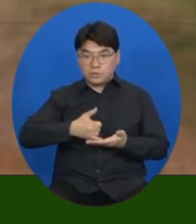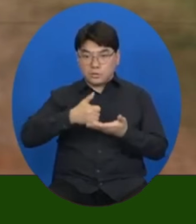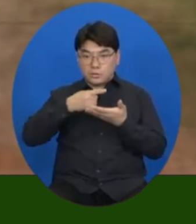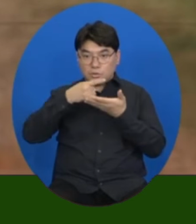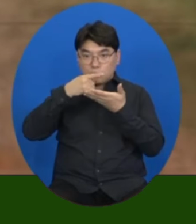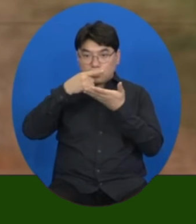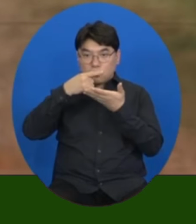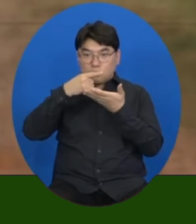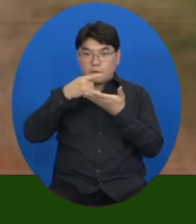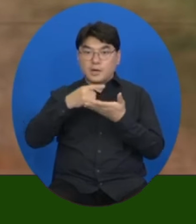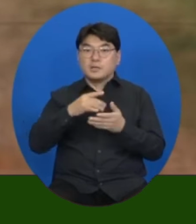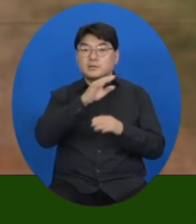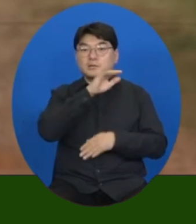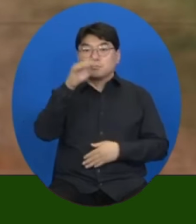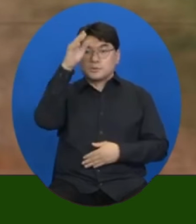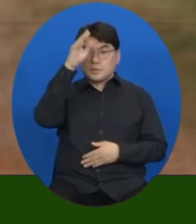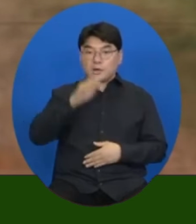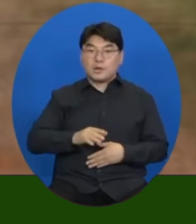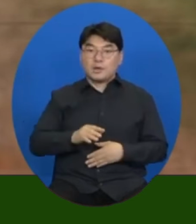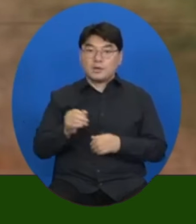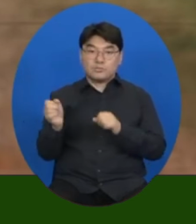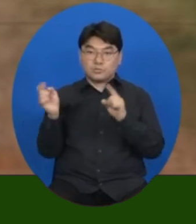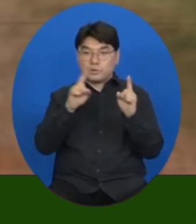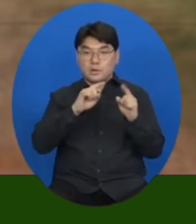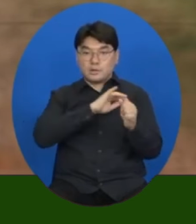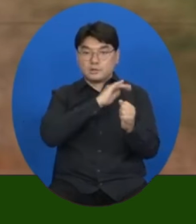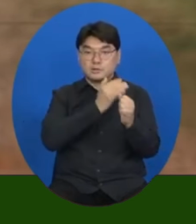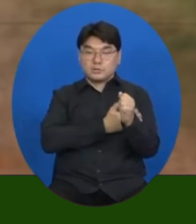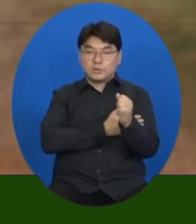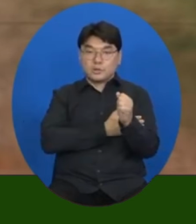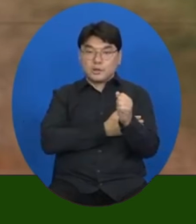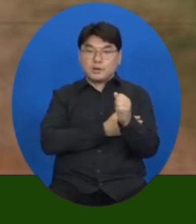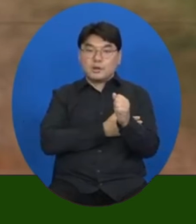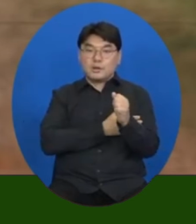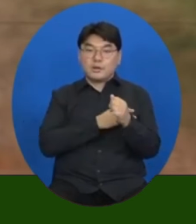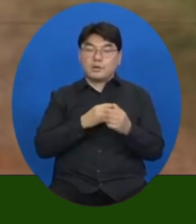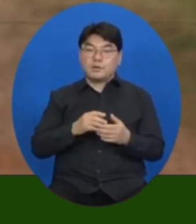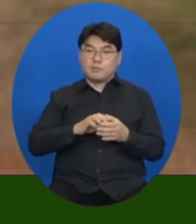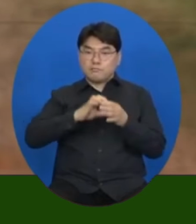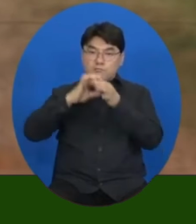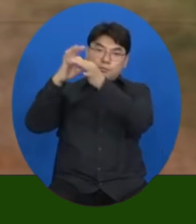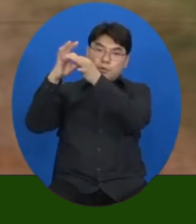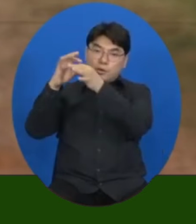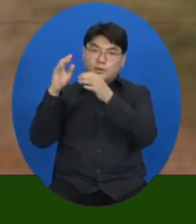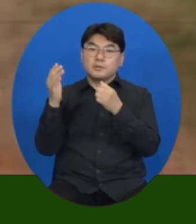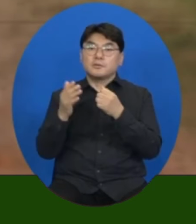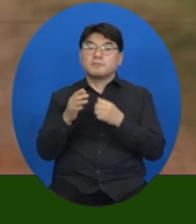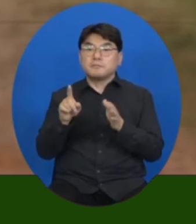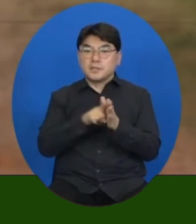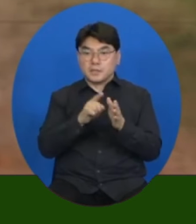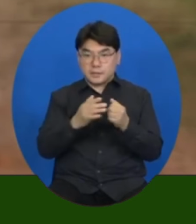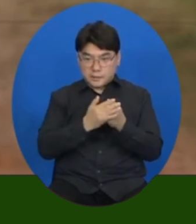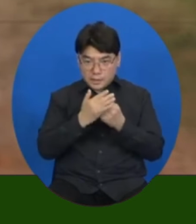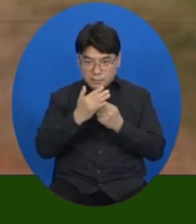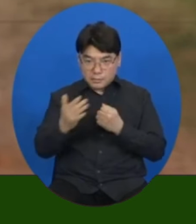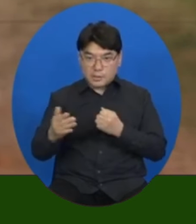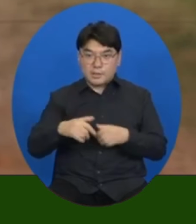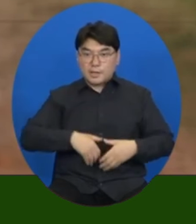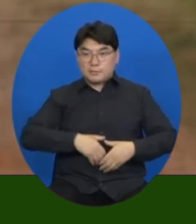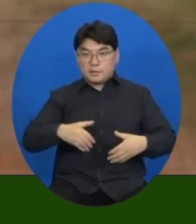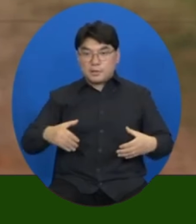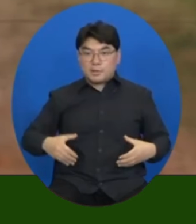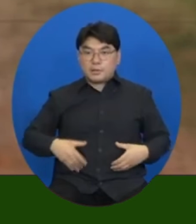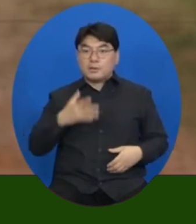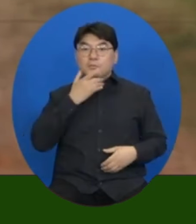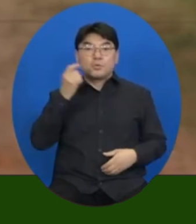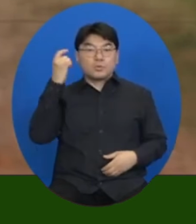그분의 십자가의 부활의 능력에 달려 있음을 그들이 믿었기 때문에 담대하게 그들을 지금 복음을 증거하고